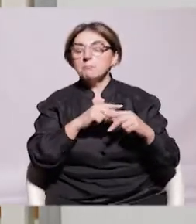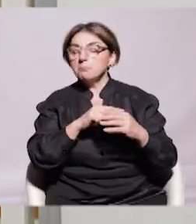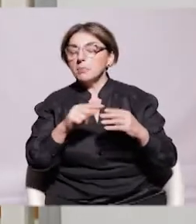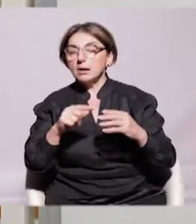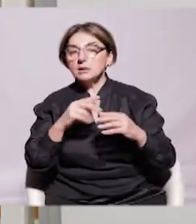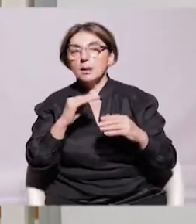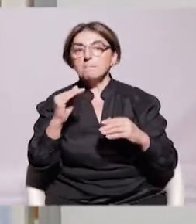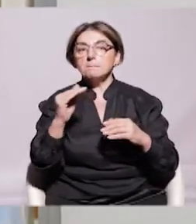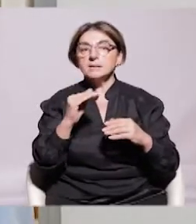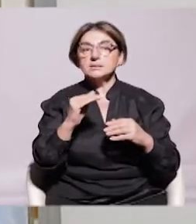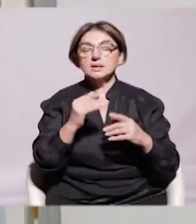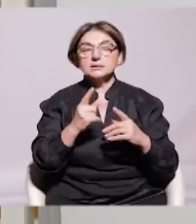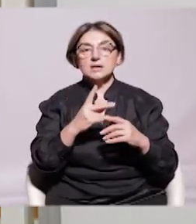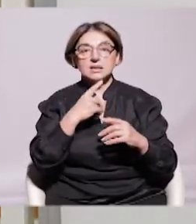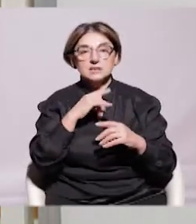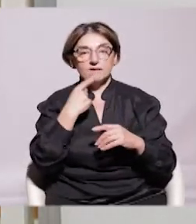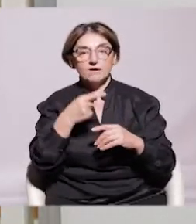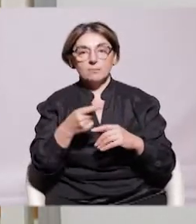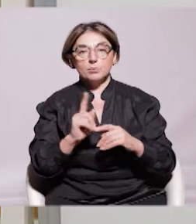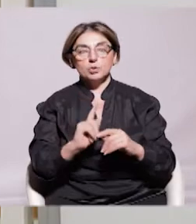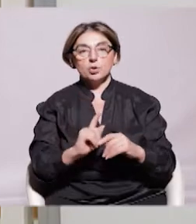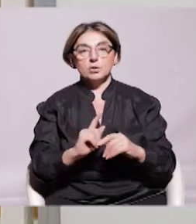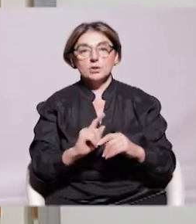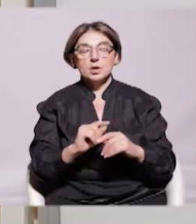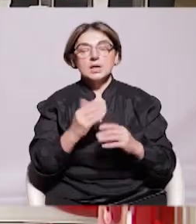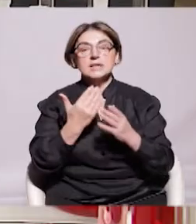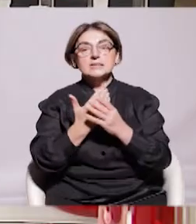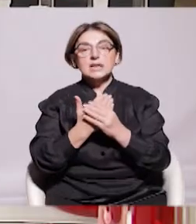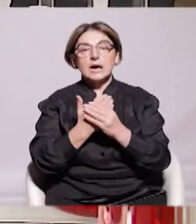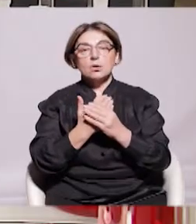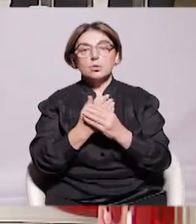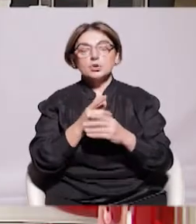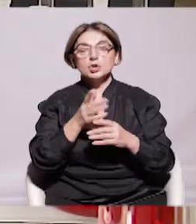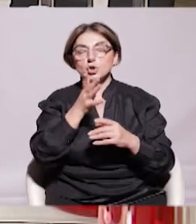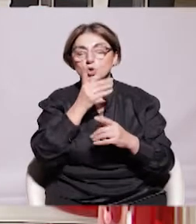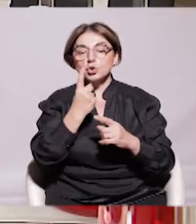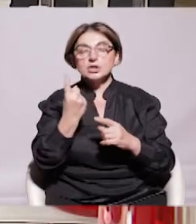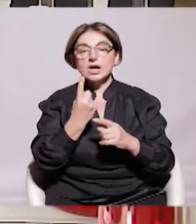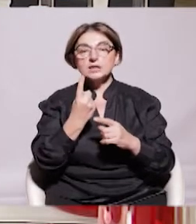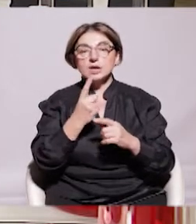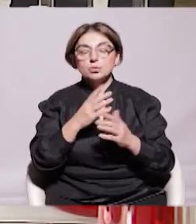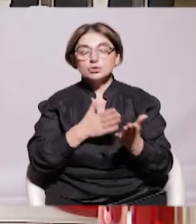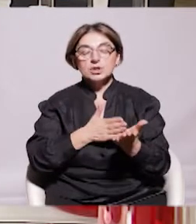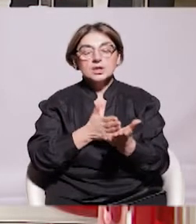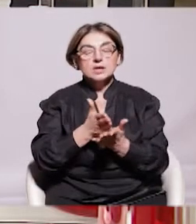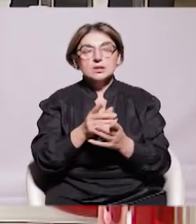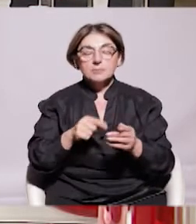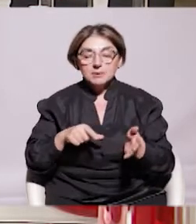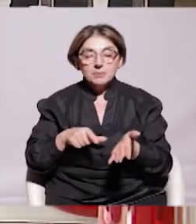პარალელს გავავლებთ ფიზიკასთან, სადაც ვამბობთ, რომ სხეულის მიერ დროის ერთეულში